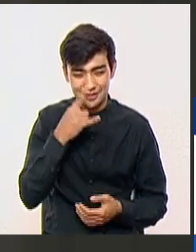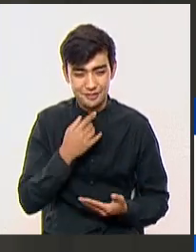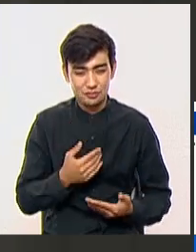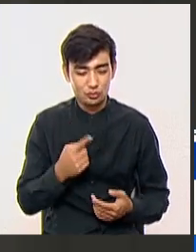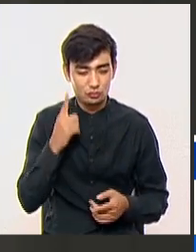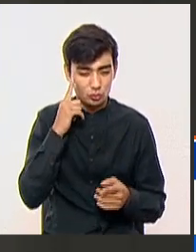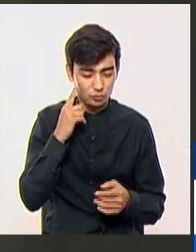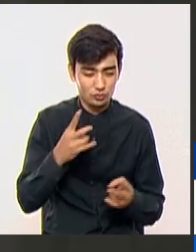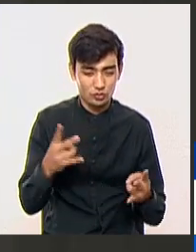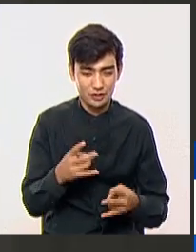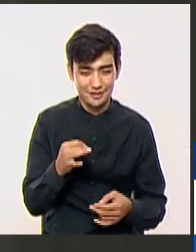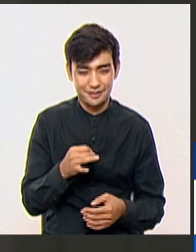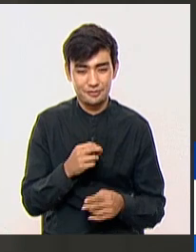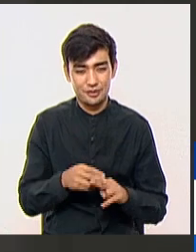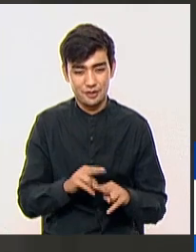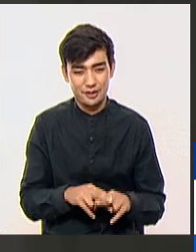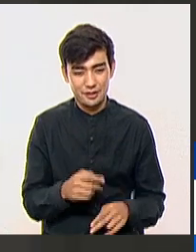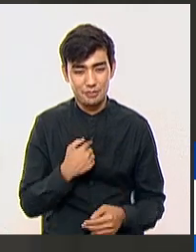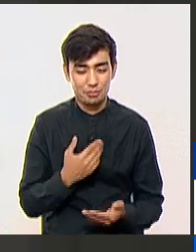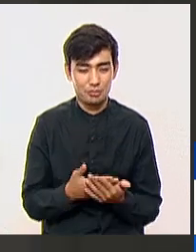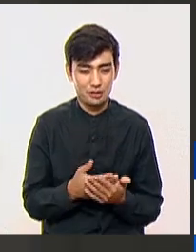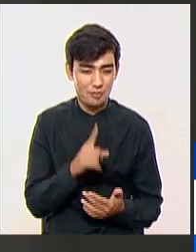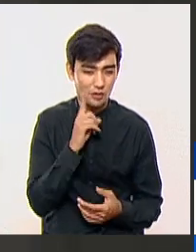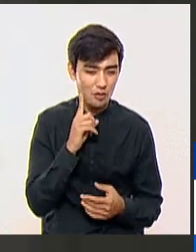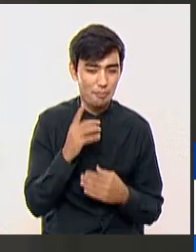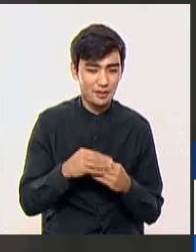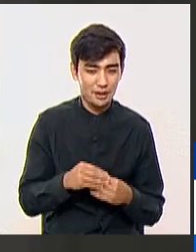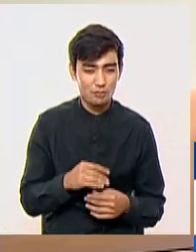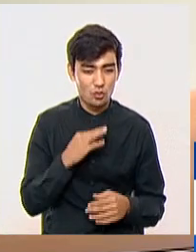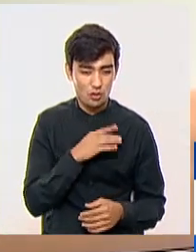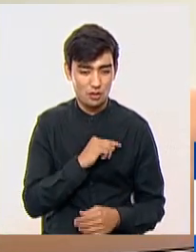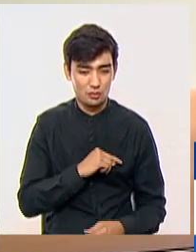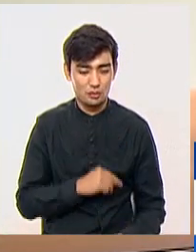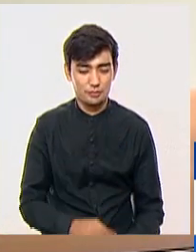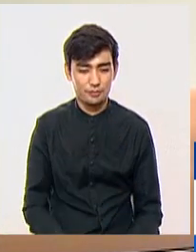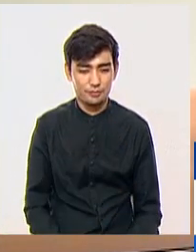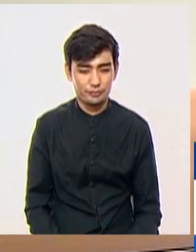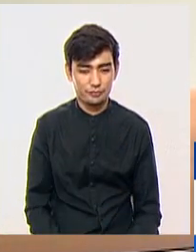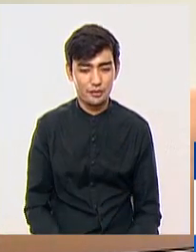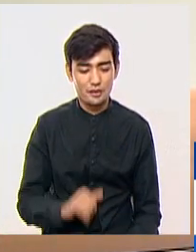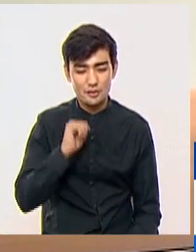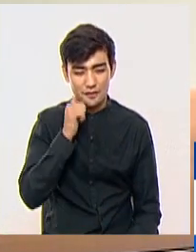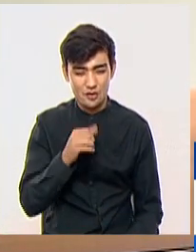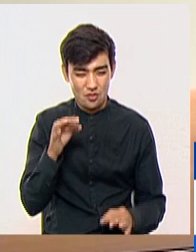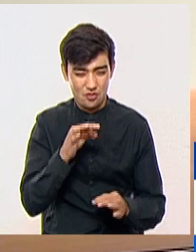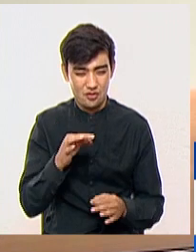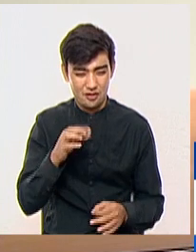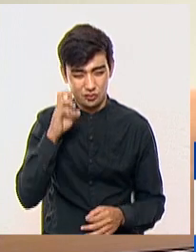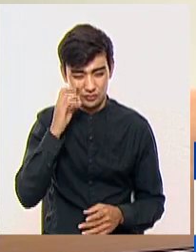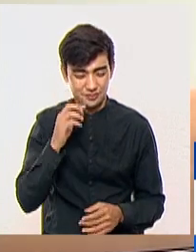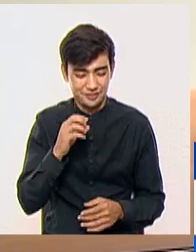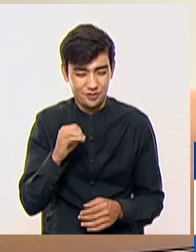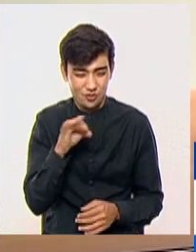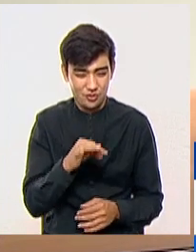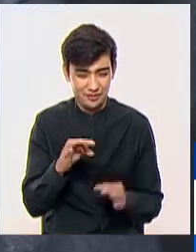қосылатын адамдар. Мысалы, мен өзім жастармен көп жұмыс жасаймын. Ел ертеңі қоғамдық қоры 2019